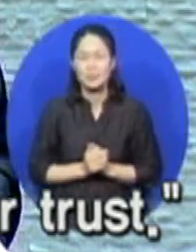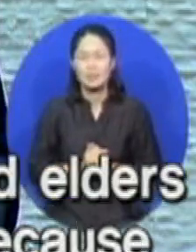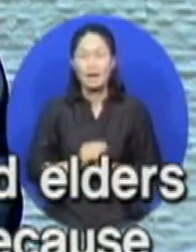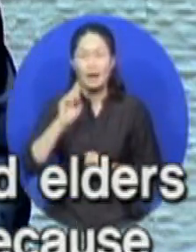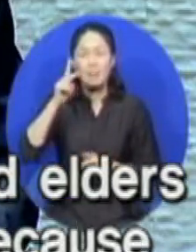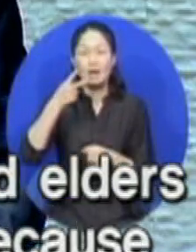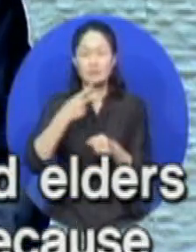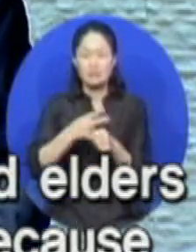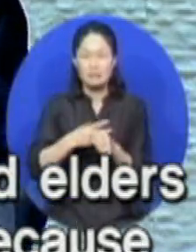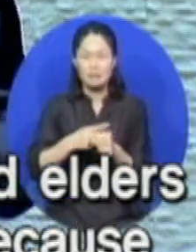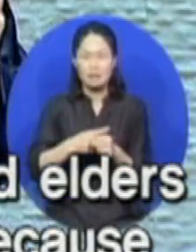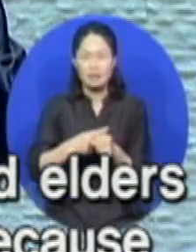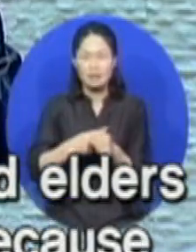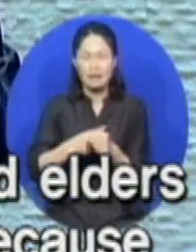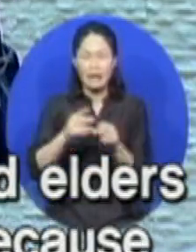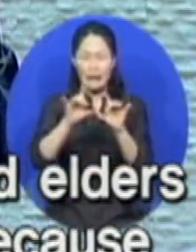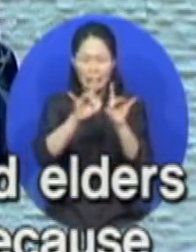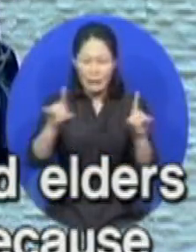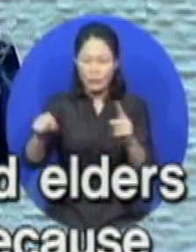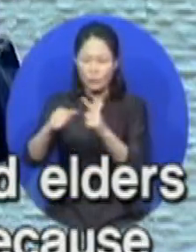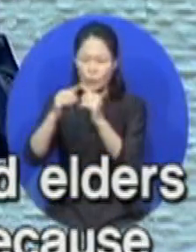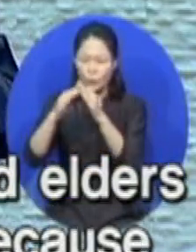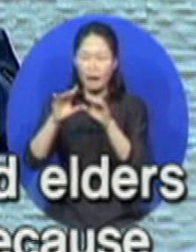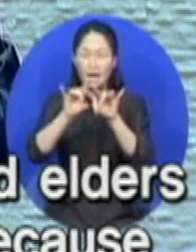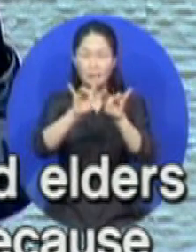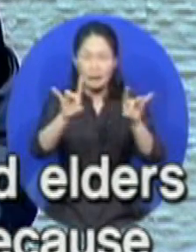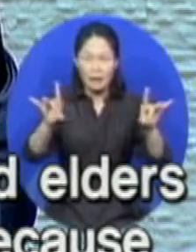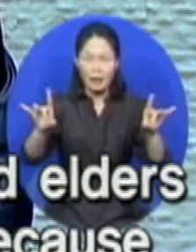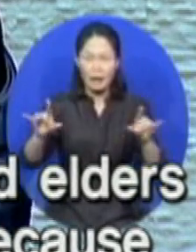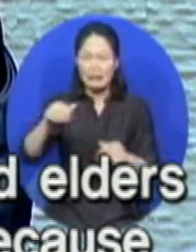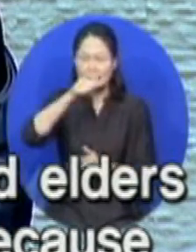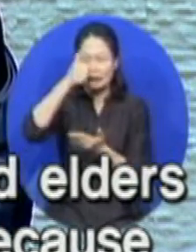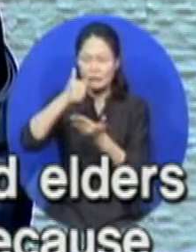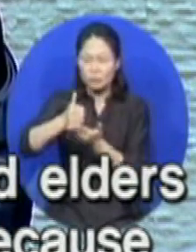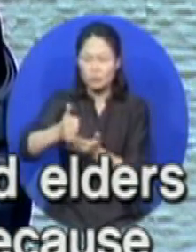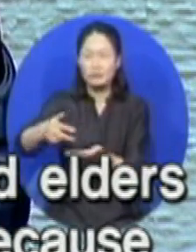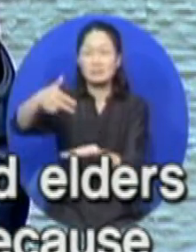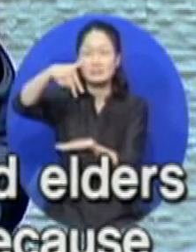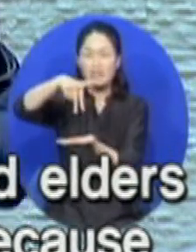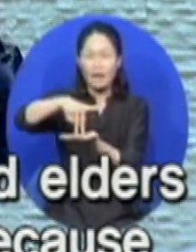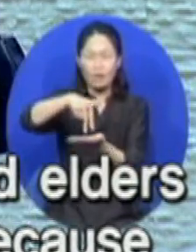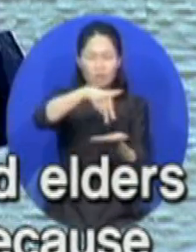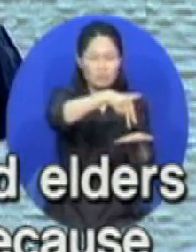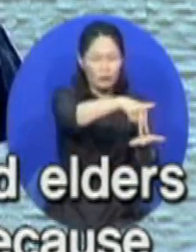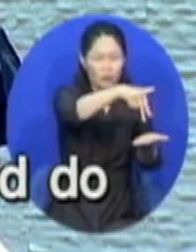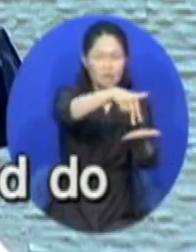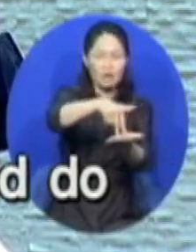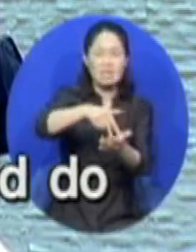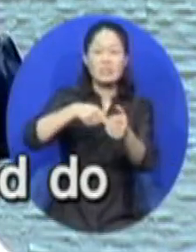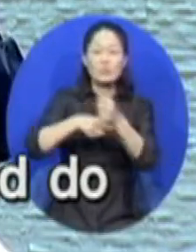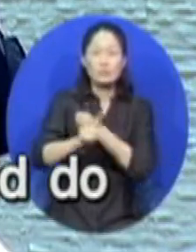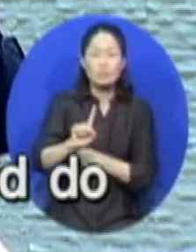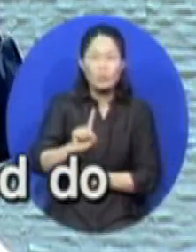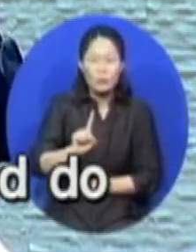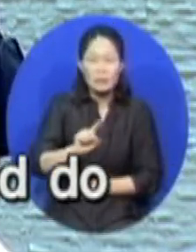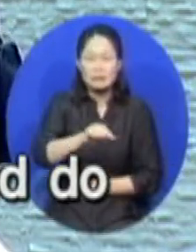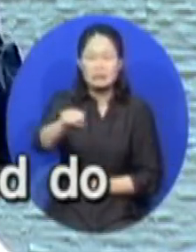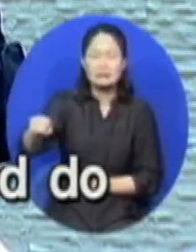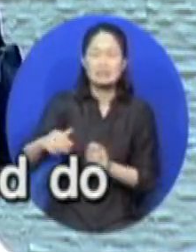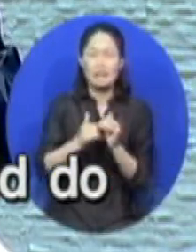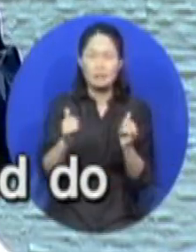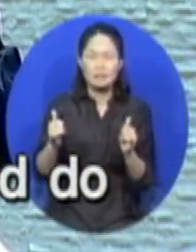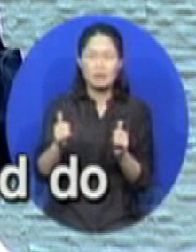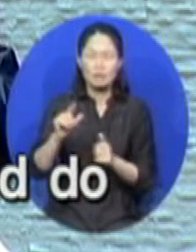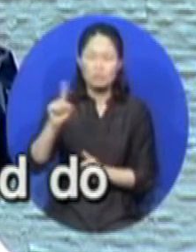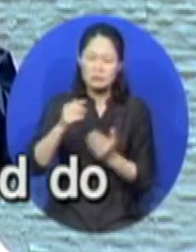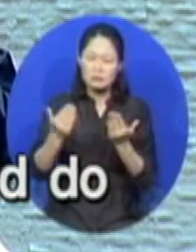사도 바울이 각 교회마다 장로를 세웠던 이유는 그 사람들이 무언가를 제대로 할